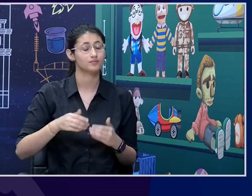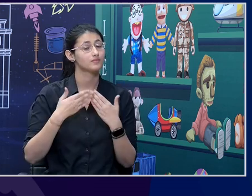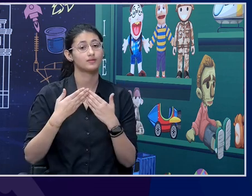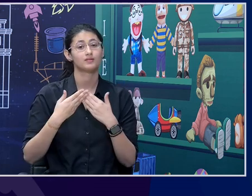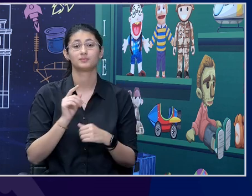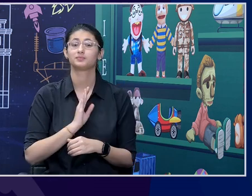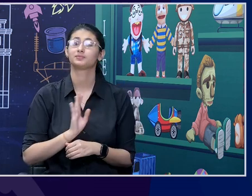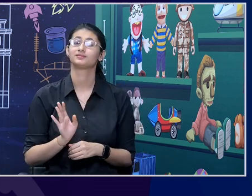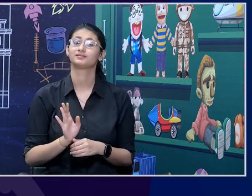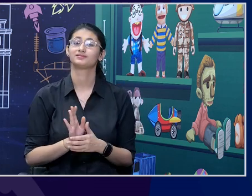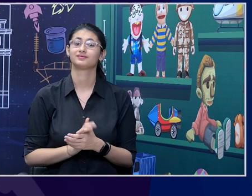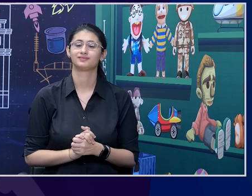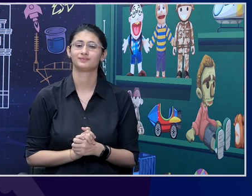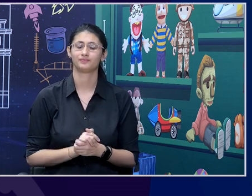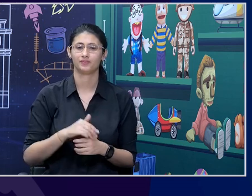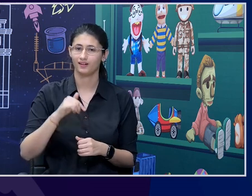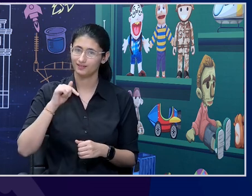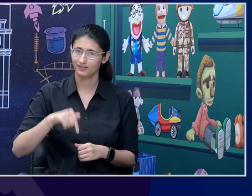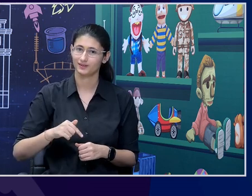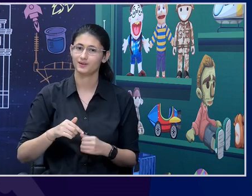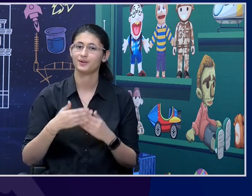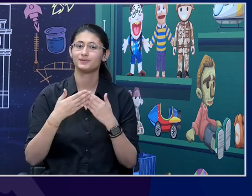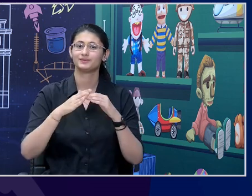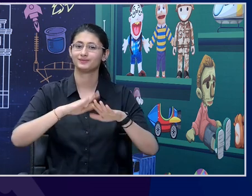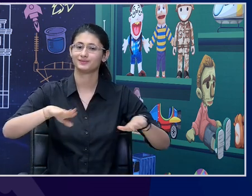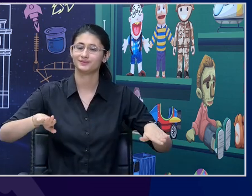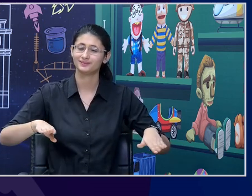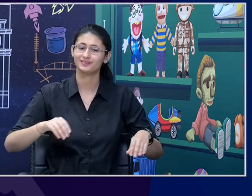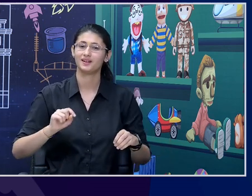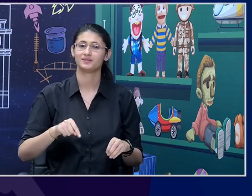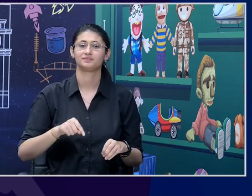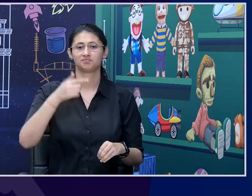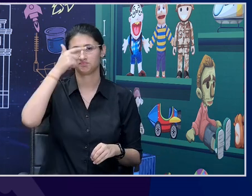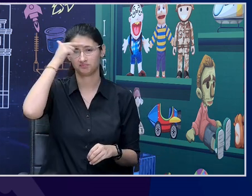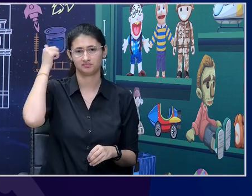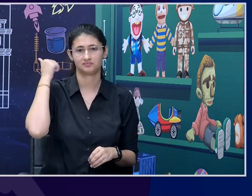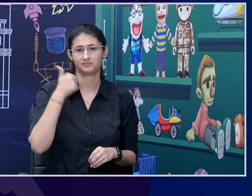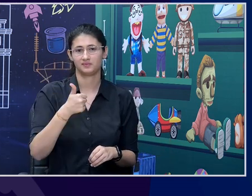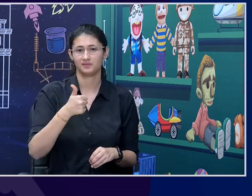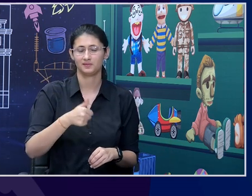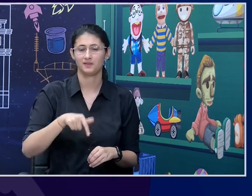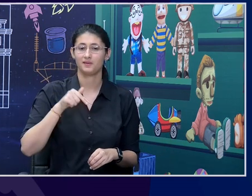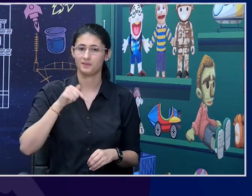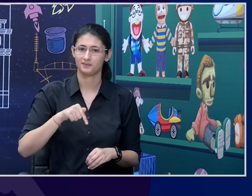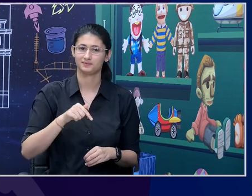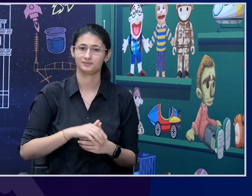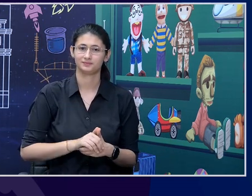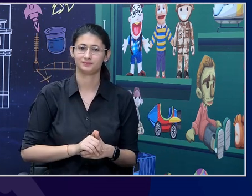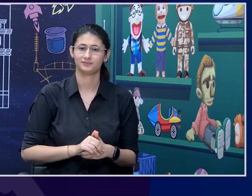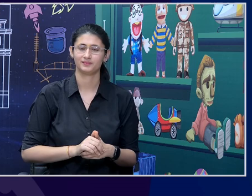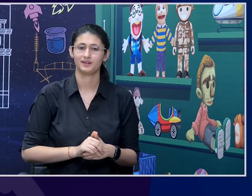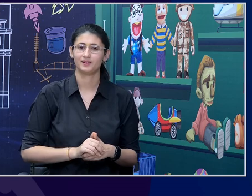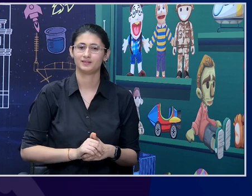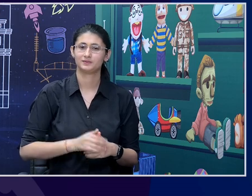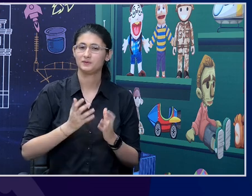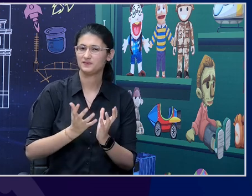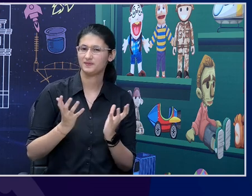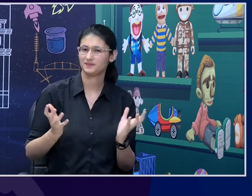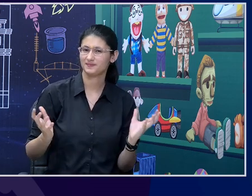बहुत ज्यादा भाग्यशाली हैं की इनको सब चीज मिल रही है और इनका जो जो एनवायरमेंटल अच्छे से बनाया हुआ